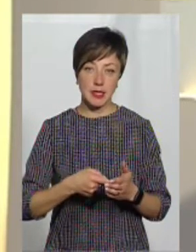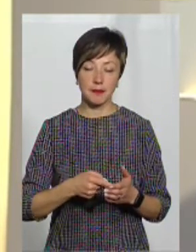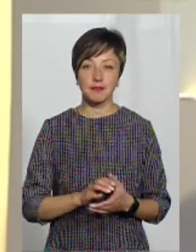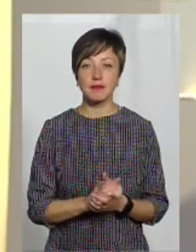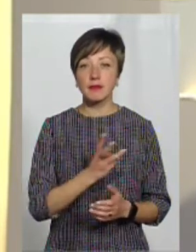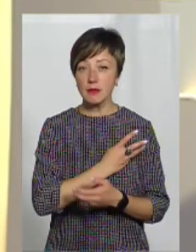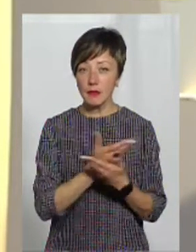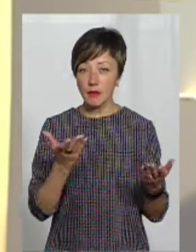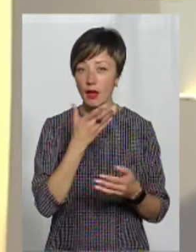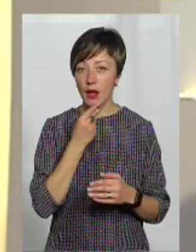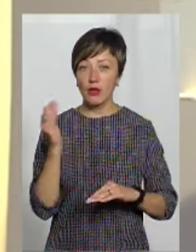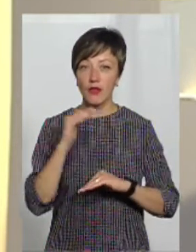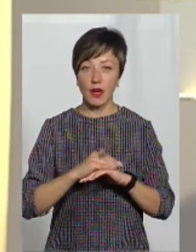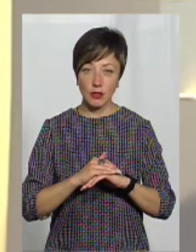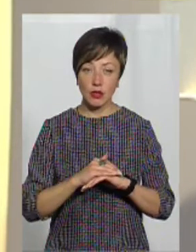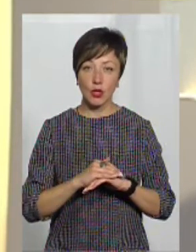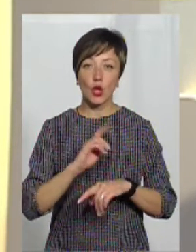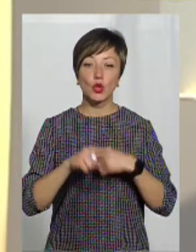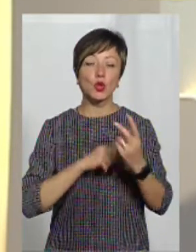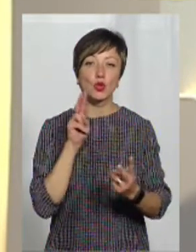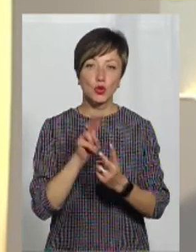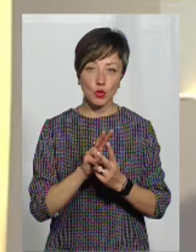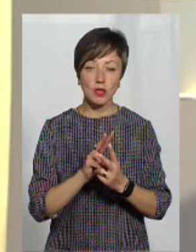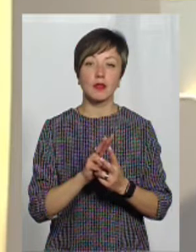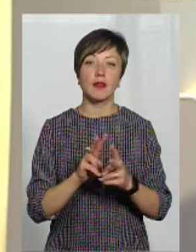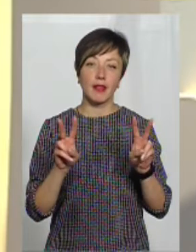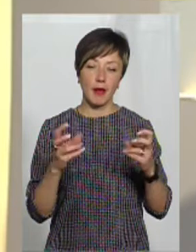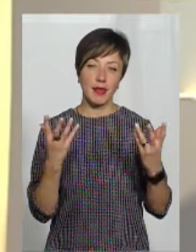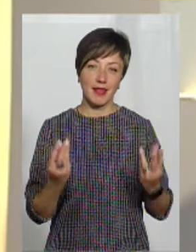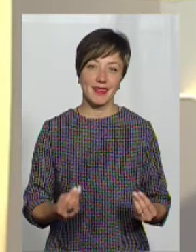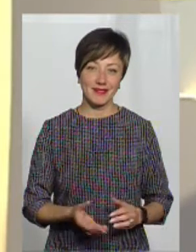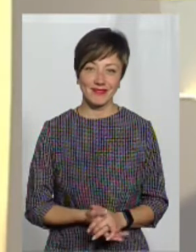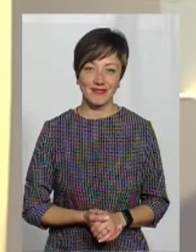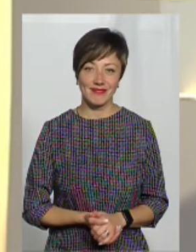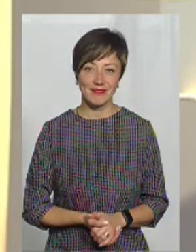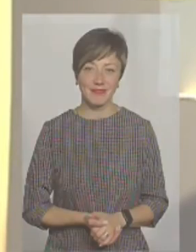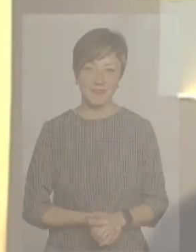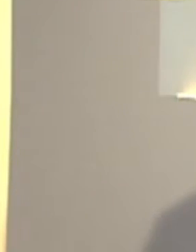Бажаю всім гарного вечора та до зустрічі у наступній темі дня.